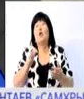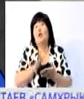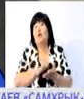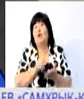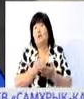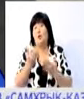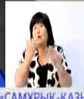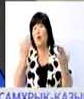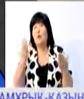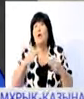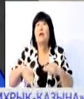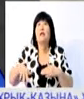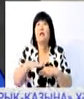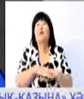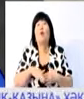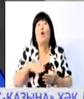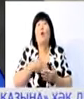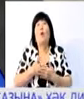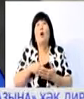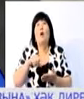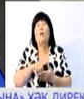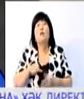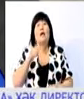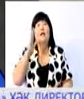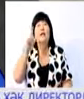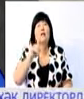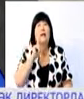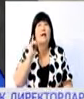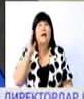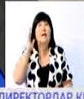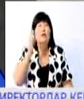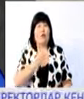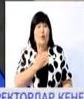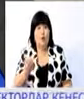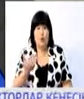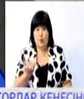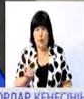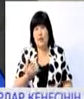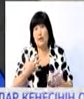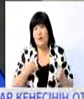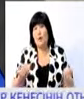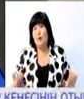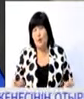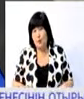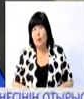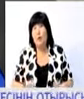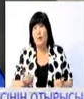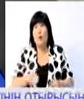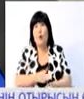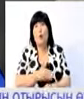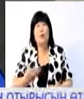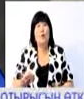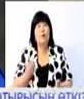барлығы халық үшін, ел үшін, қоғам үшін, келешек жастардың келешегі үшін, солардың салауатты өмір сүріп, ұзақ өмір